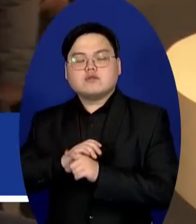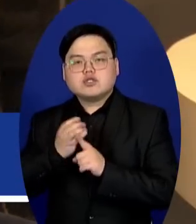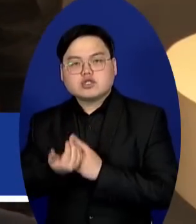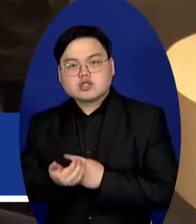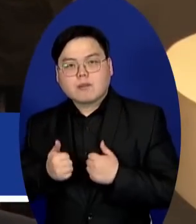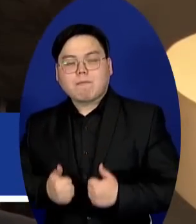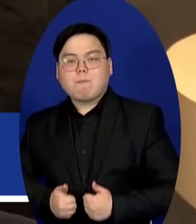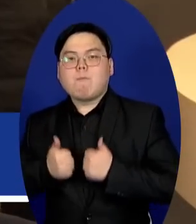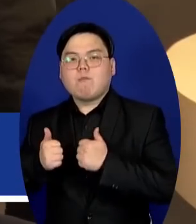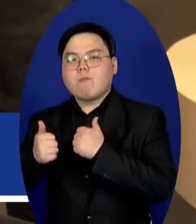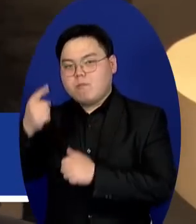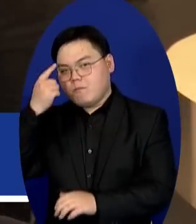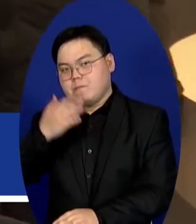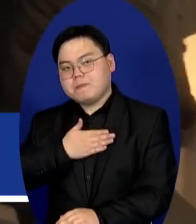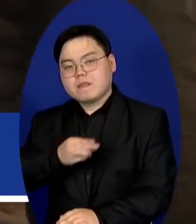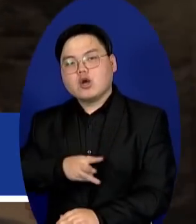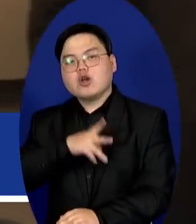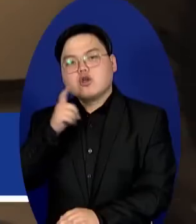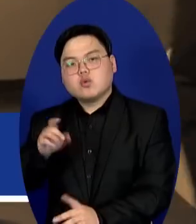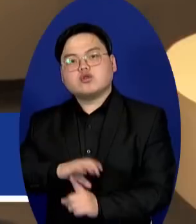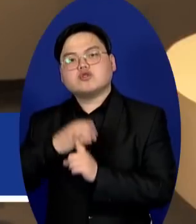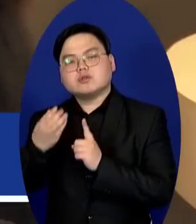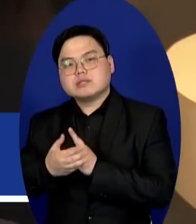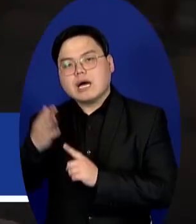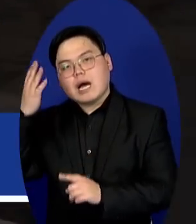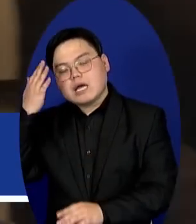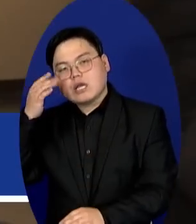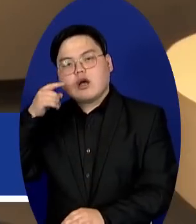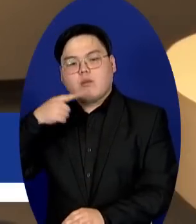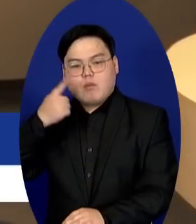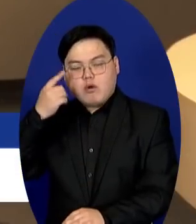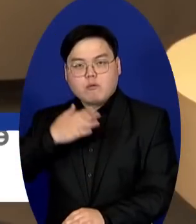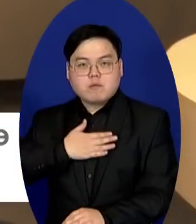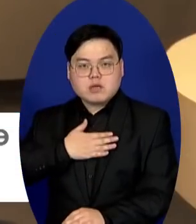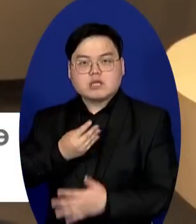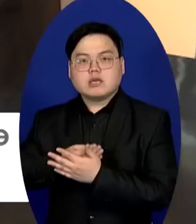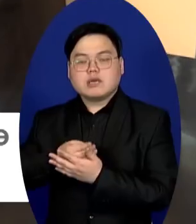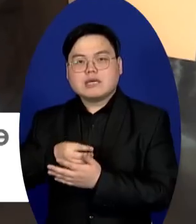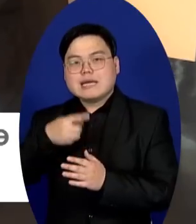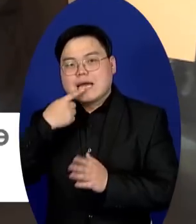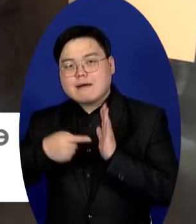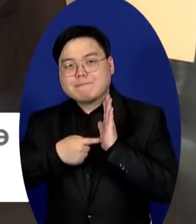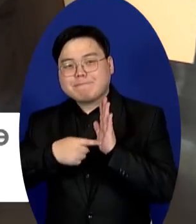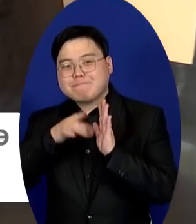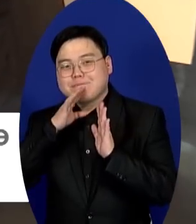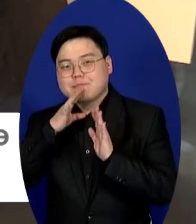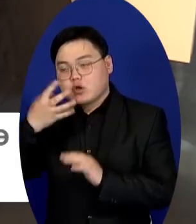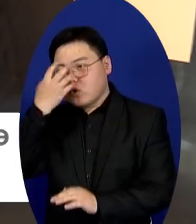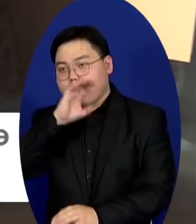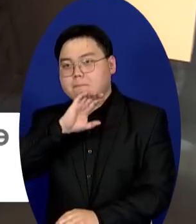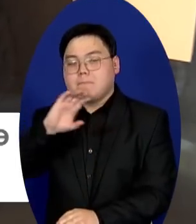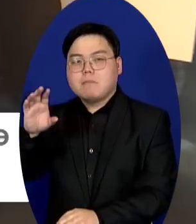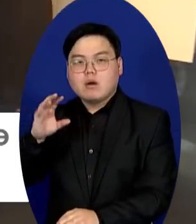бахархал, за үндэсний одоо энэ төвх соёлоо одоо тийм ээ гадаад дотоод болон Монгол дахиндаа одоо сурталчилж байгаа энэ явдлыг төрийн байгууллага